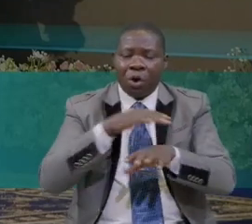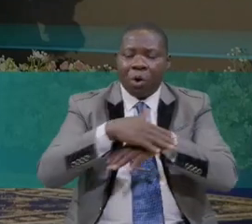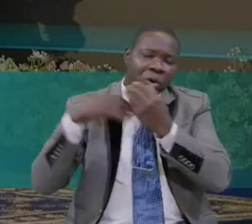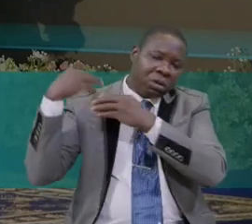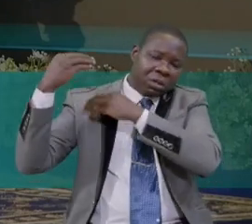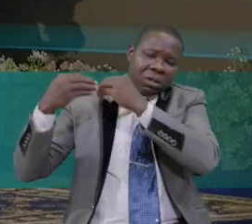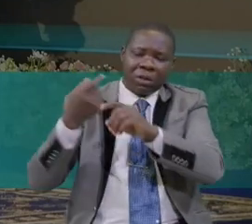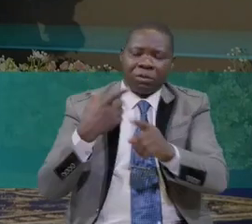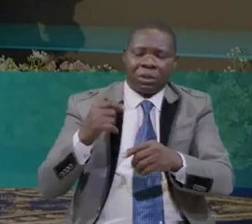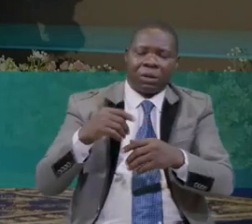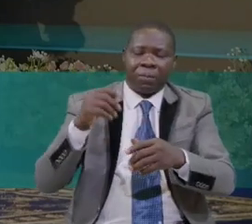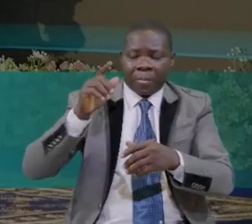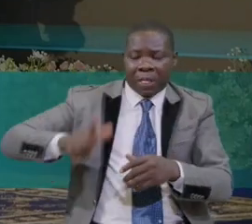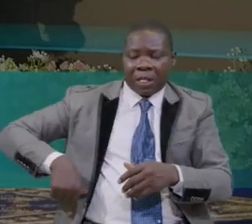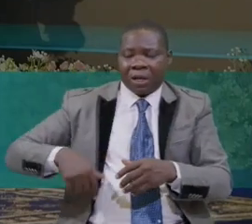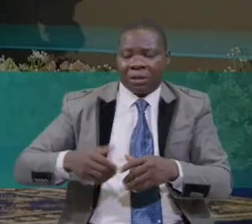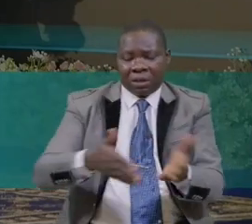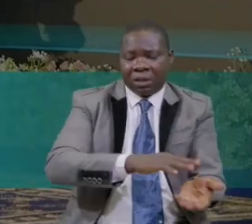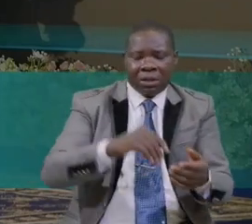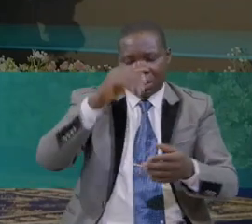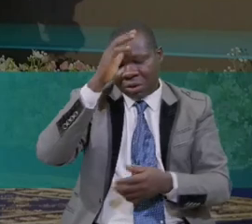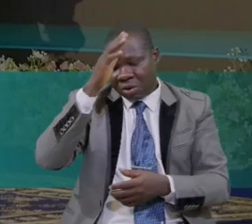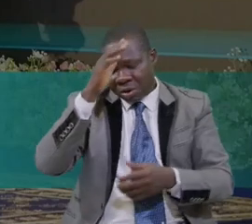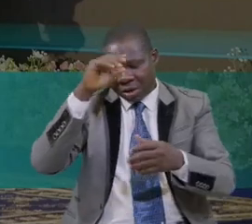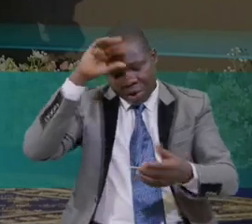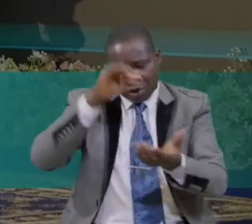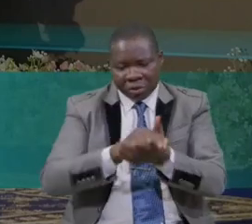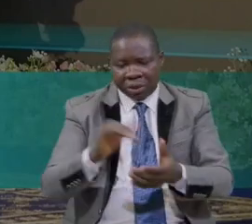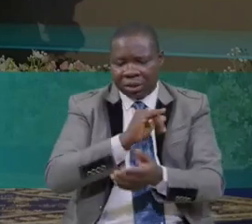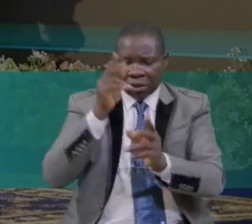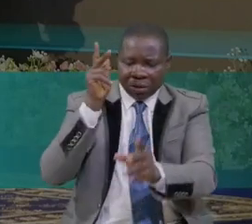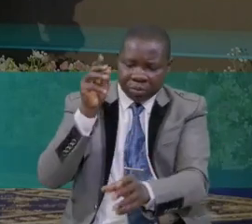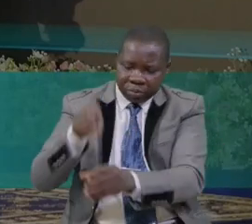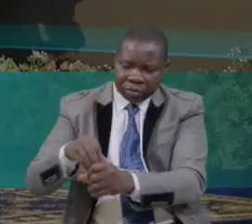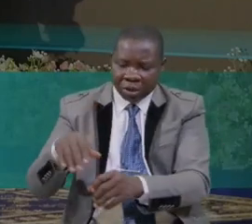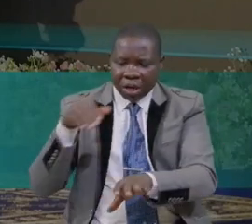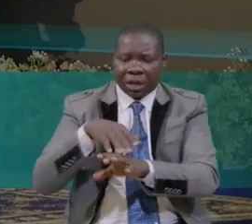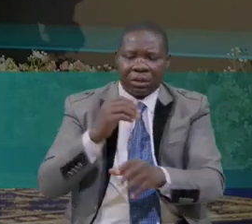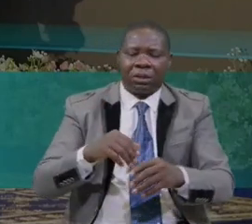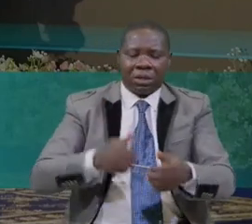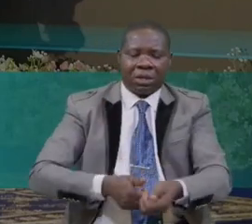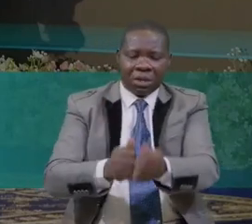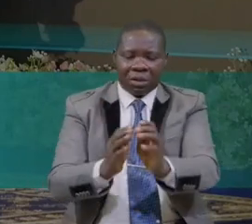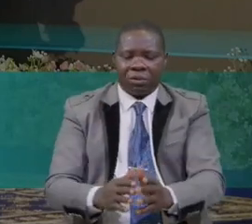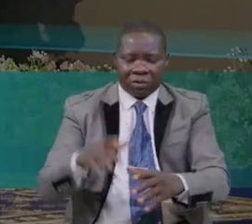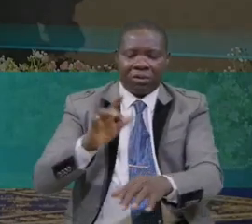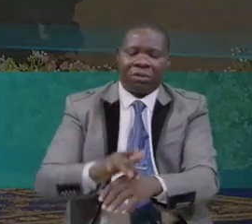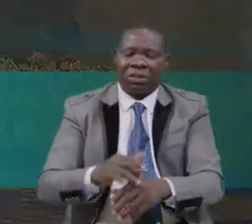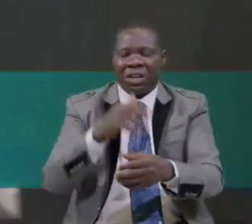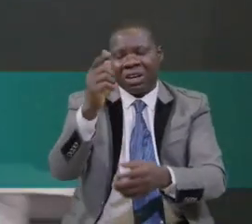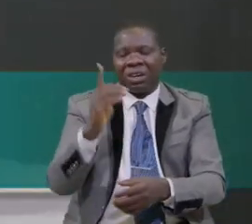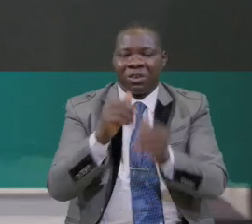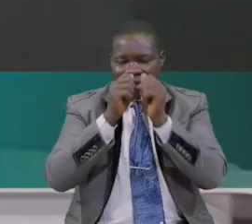mettre ça au pied des apôtres. Et après l'avoir fait, que Dieu te bénisse, que Dieu te bénisse, tout le monde peut le